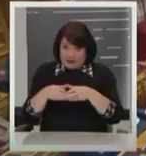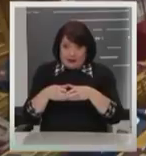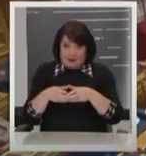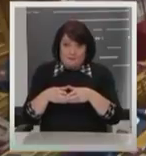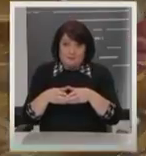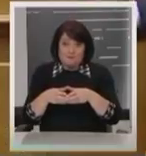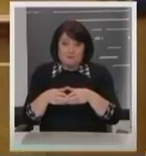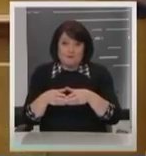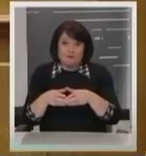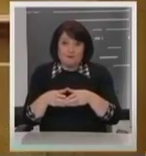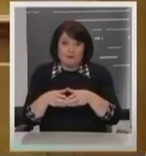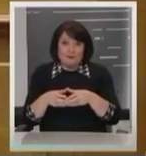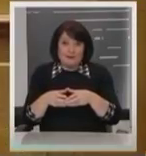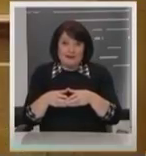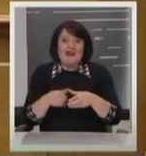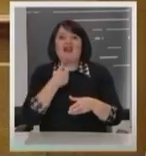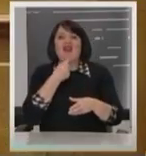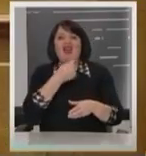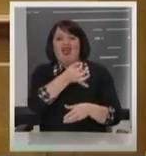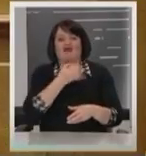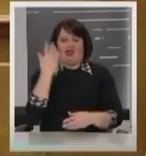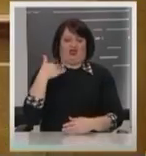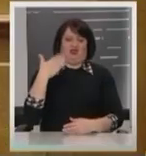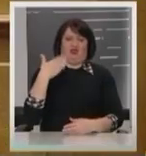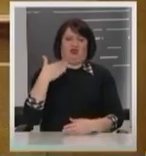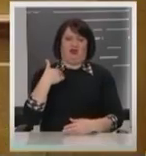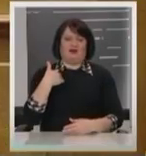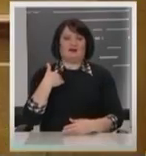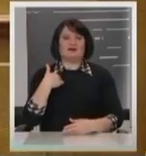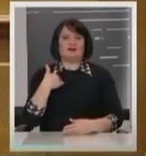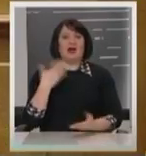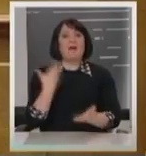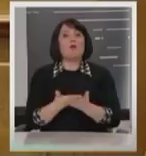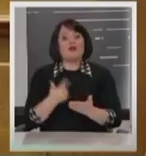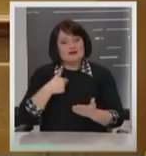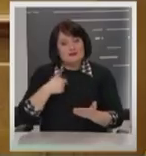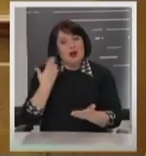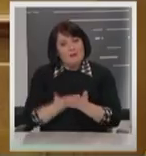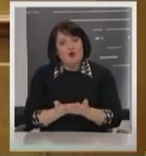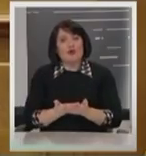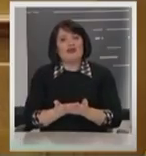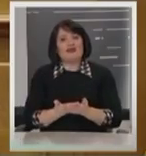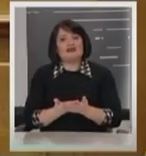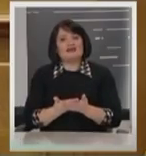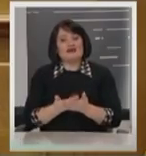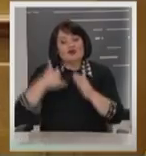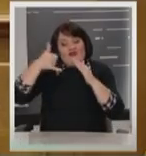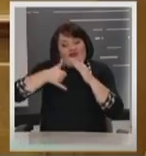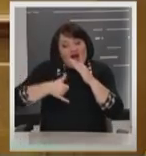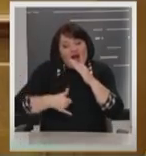αυτή η παράταξη, την οποία με τόσο ευκολία απαξιώνεται, έχει αποδείξει ότι έχει ρίζες στην